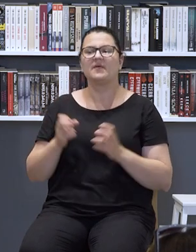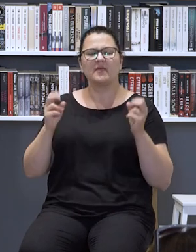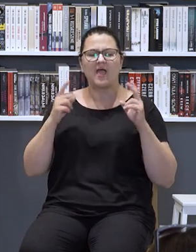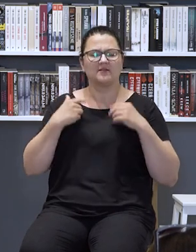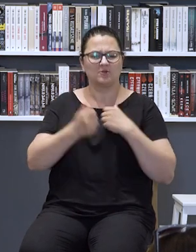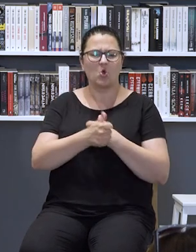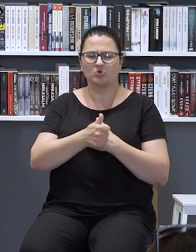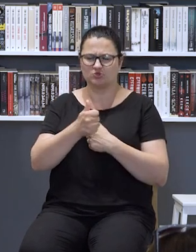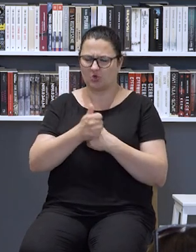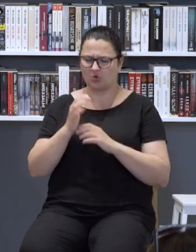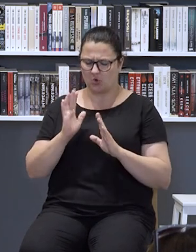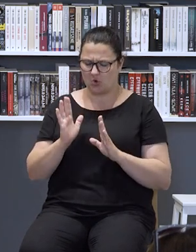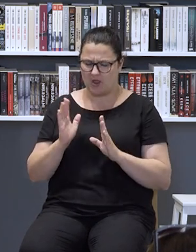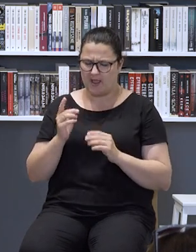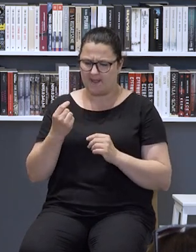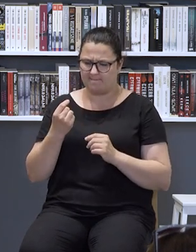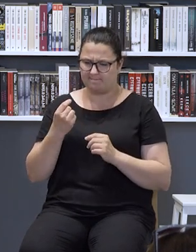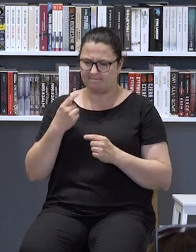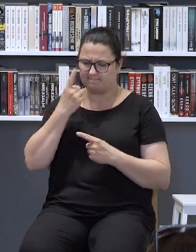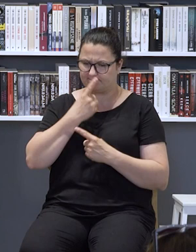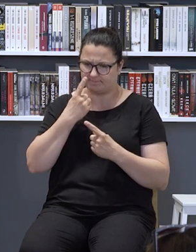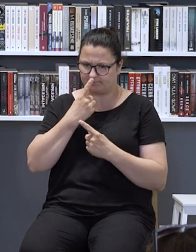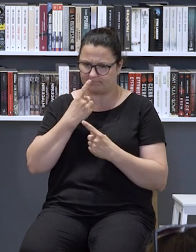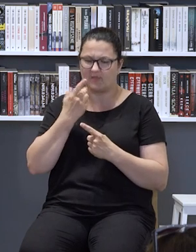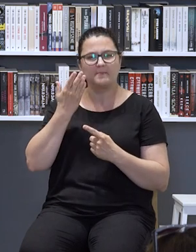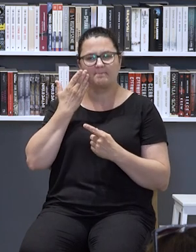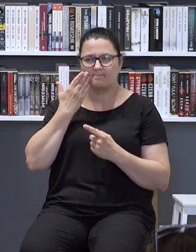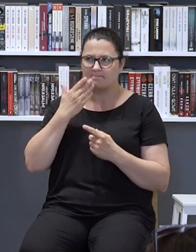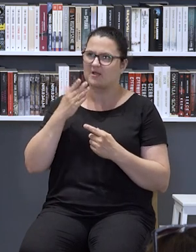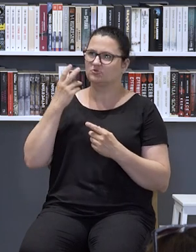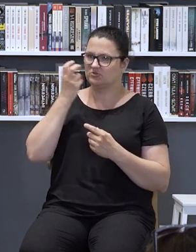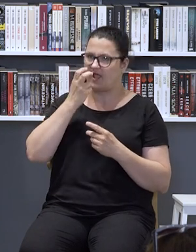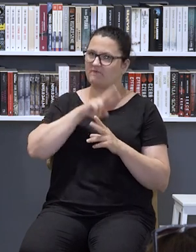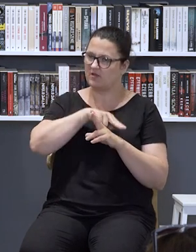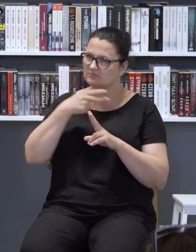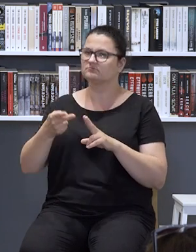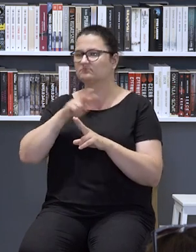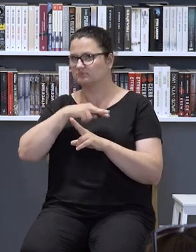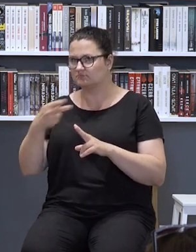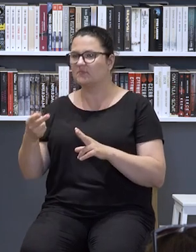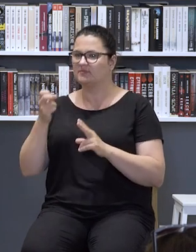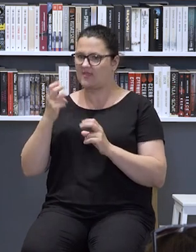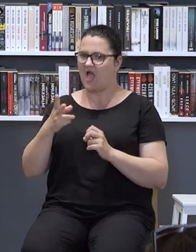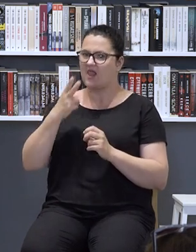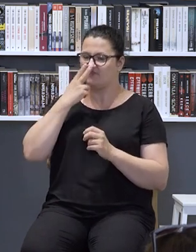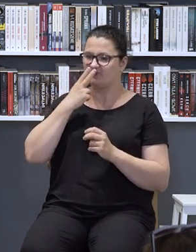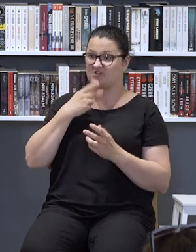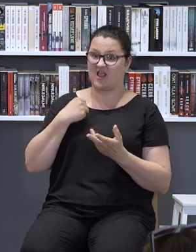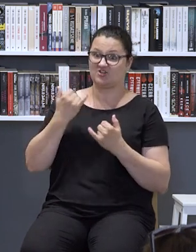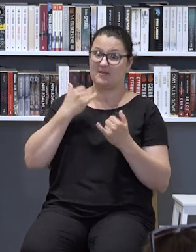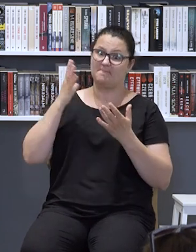mi chodzi, tylko chodzi mi o takie jakby bardzo ciekawe odbicia, odzwierciedlenia. Natomiast widać to dopiero w lekturze